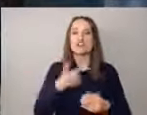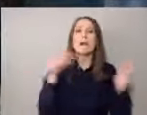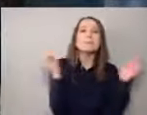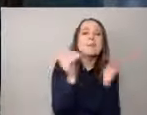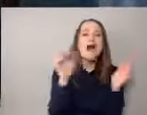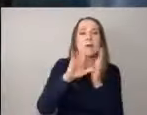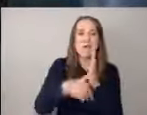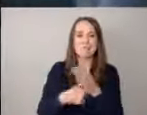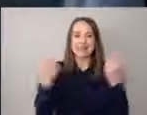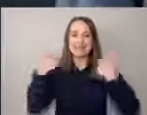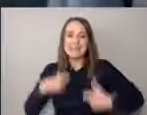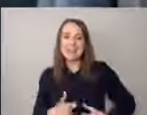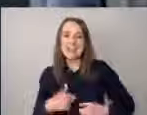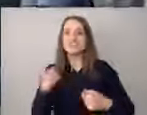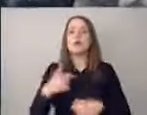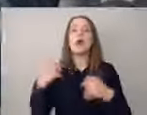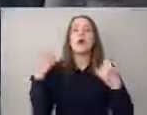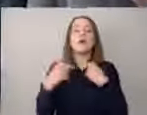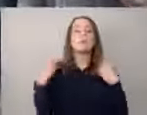wyrównywać różnice.